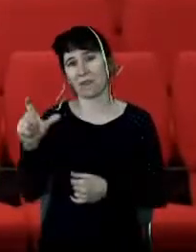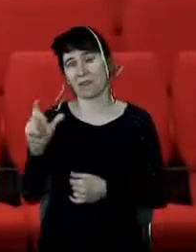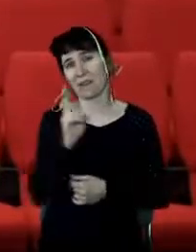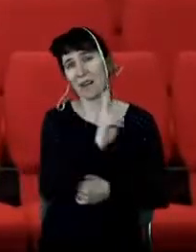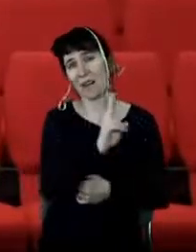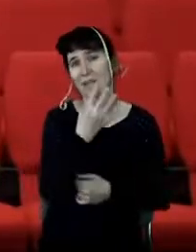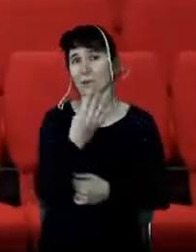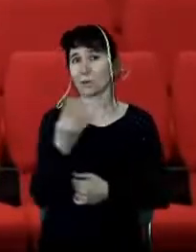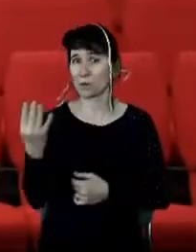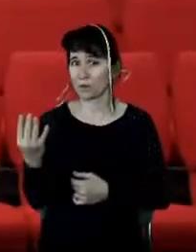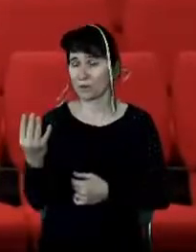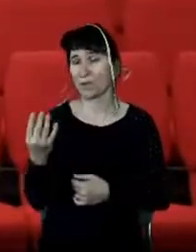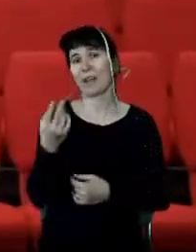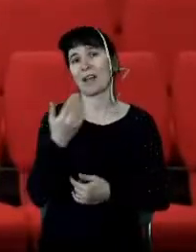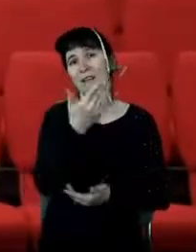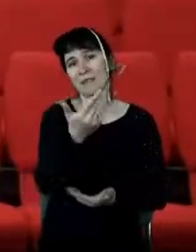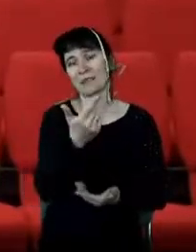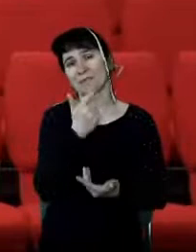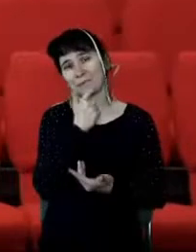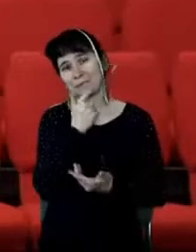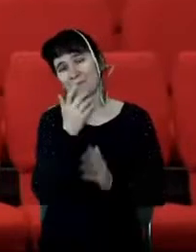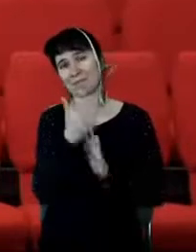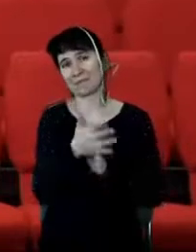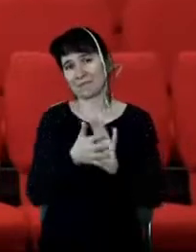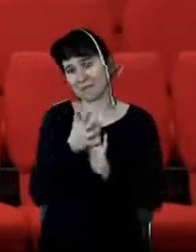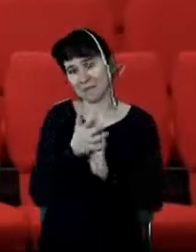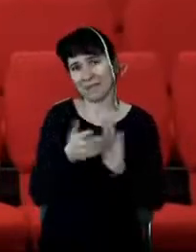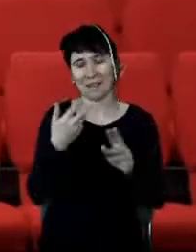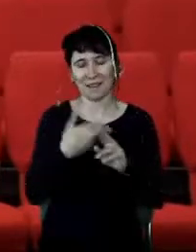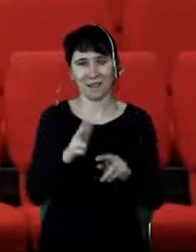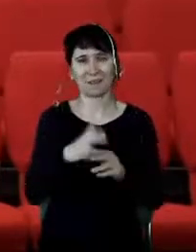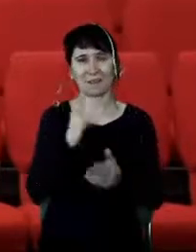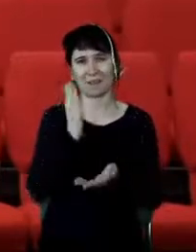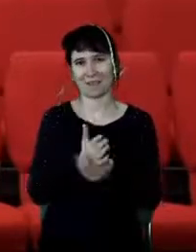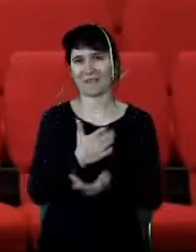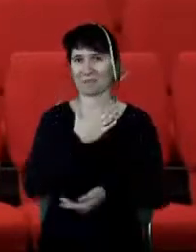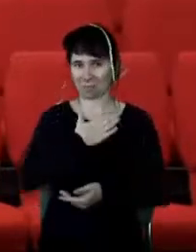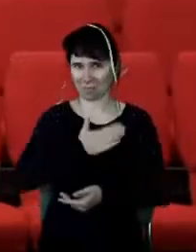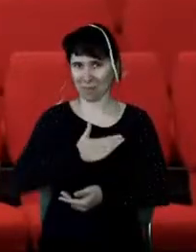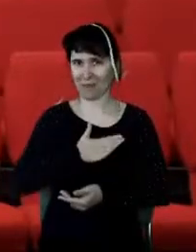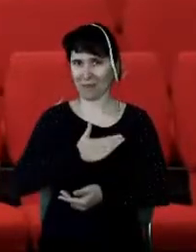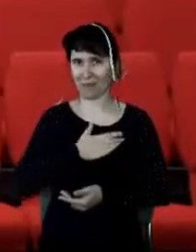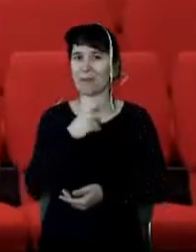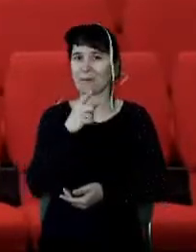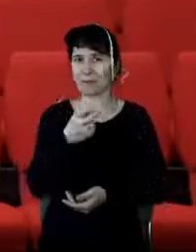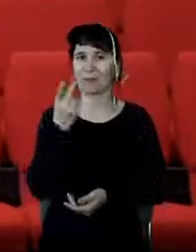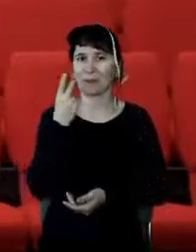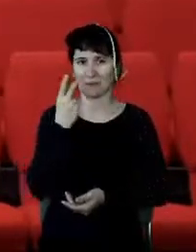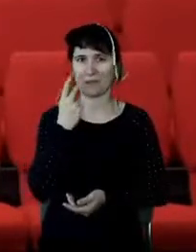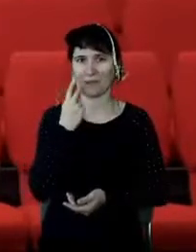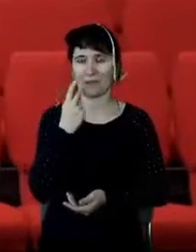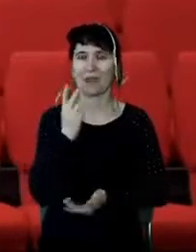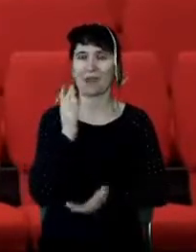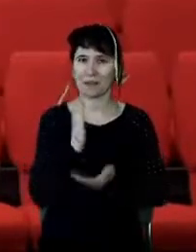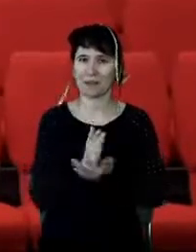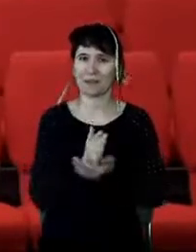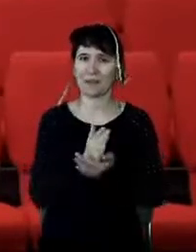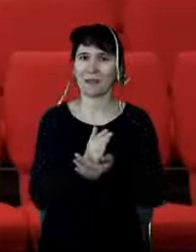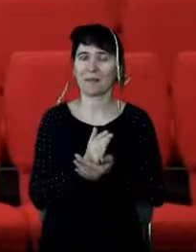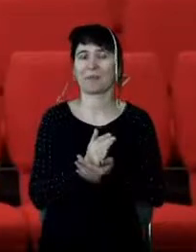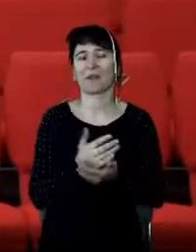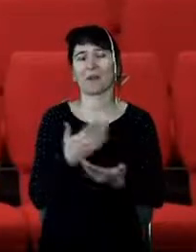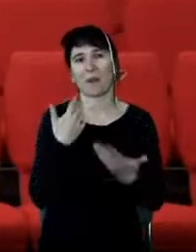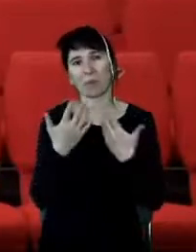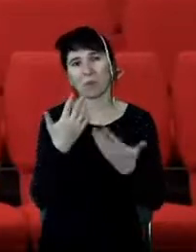онлайн ви дивитеся, але це приємно, хто приходить в